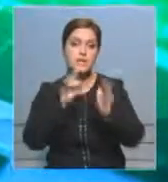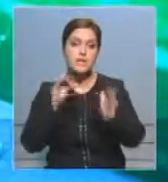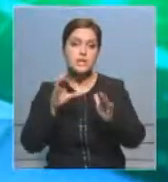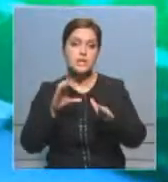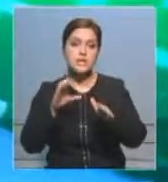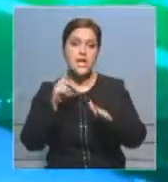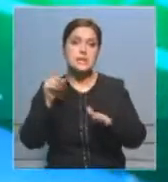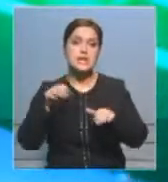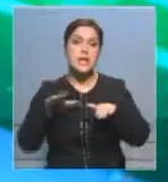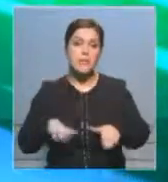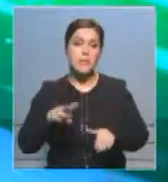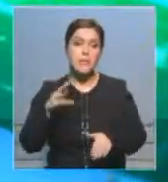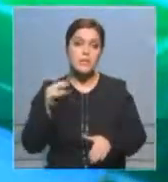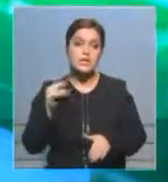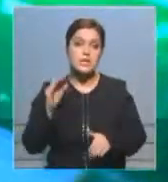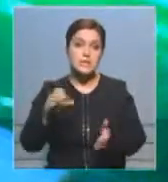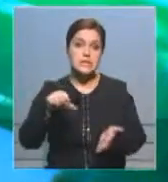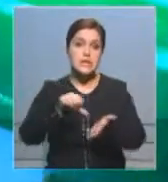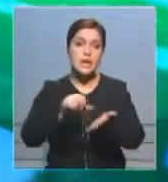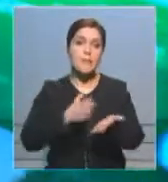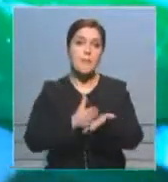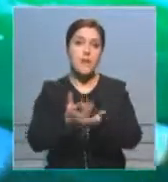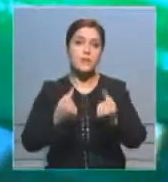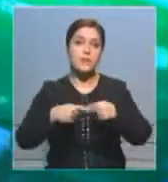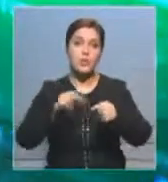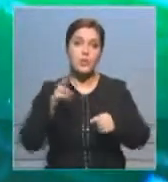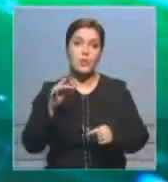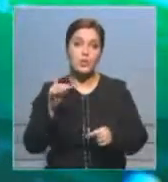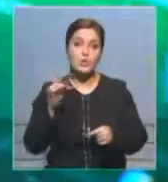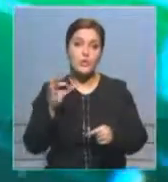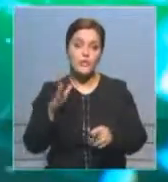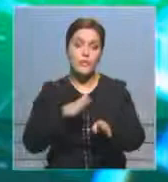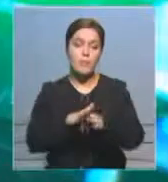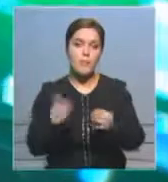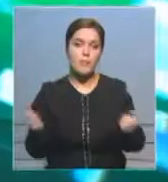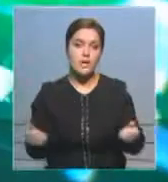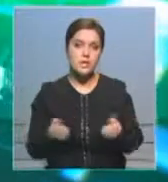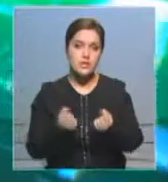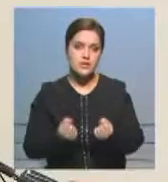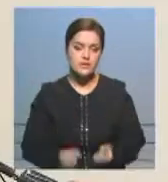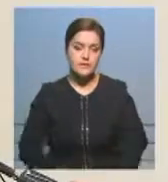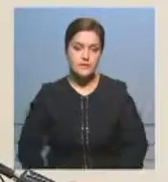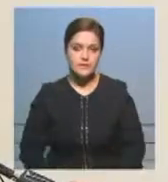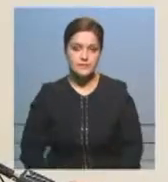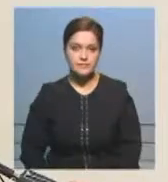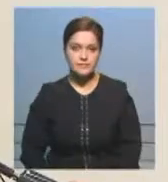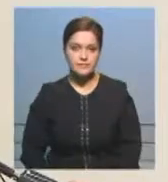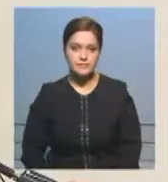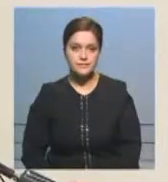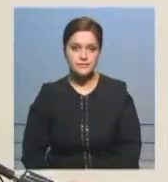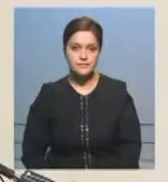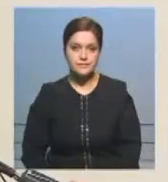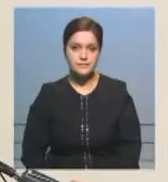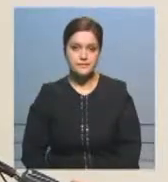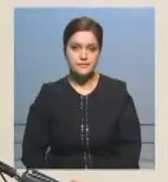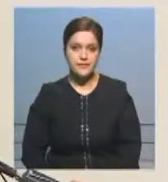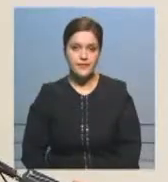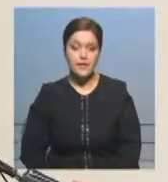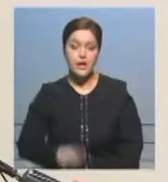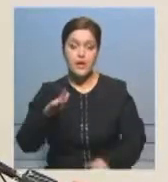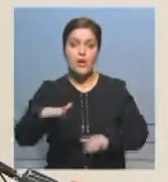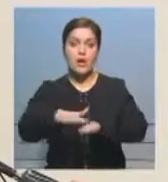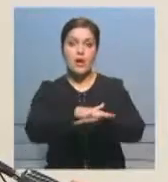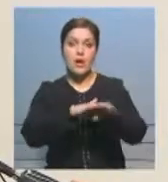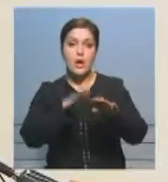за места в мажилисе член политбюро aid in кулеров полностью поддерживает мобилизация общественных масс